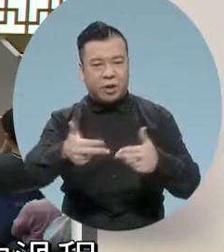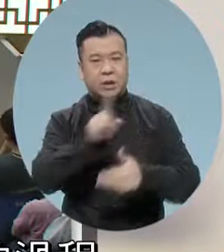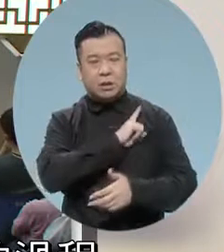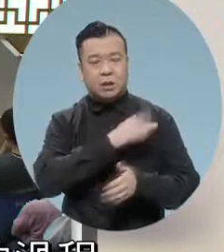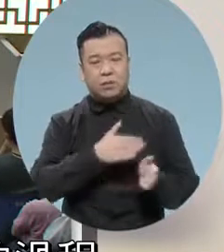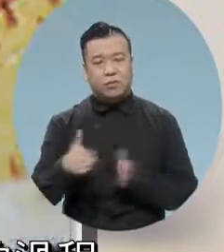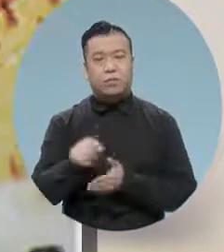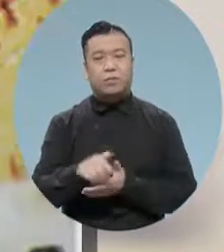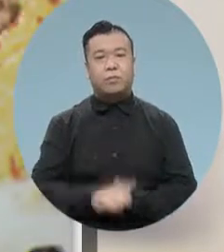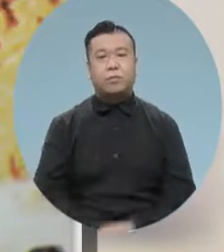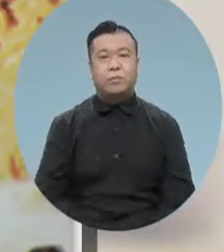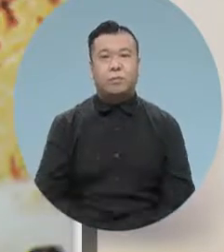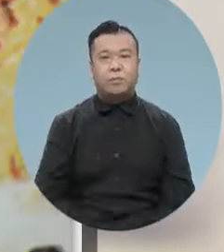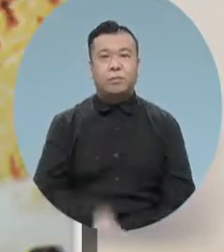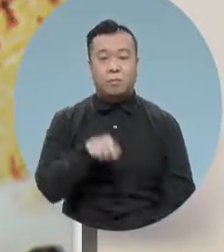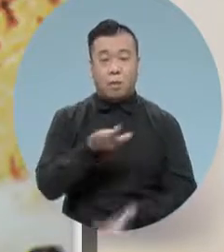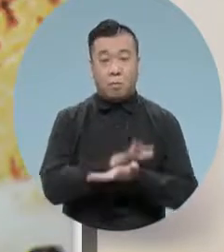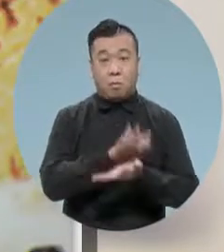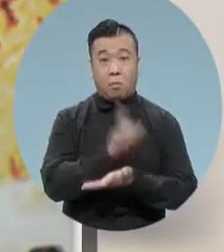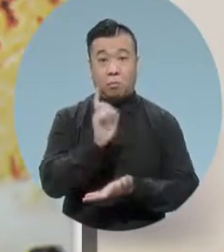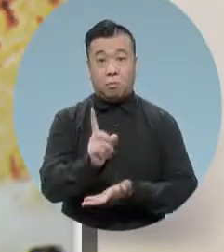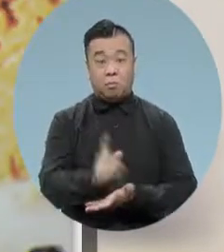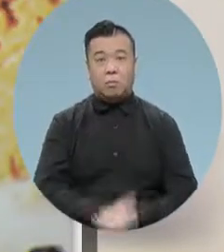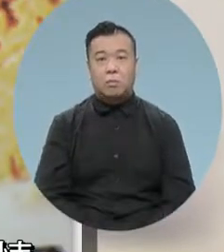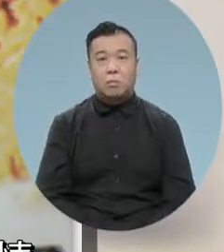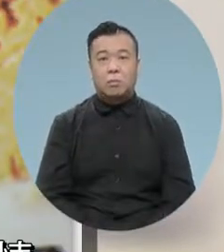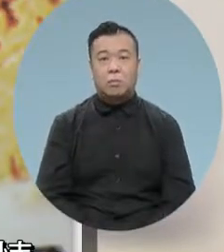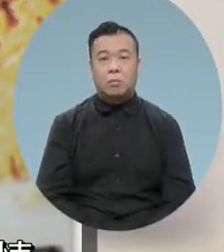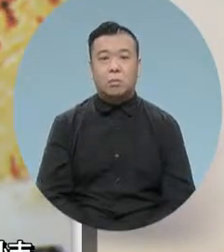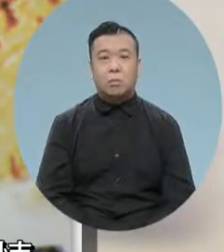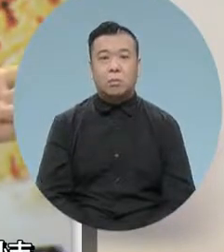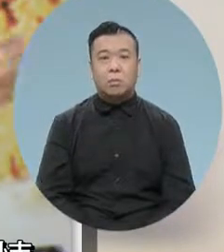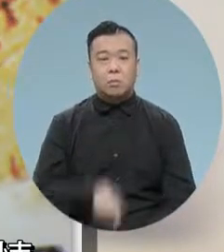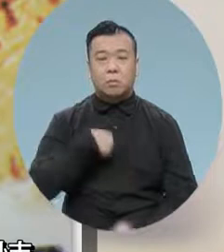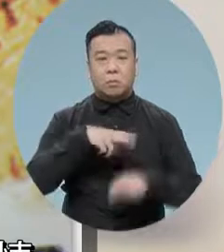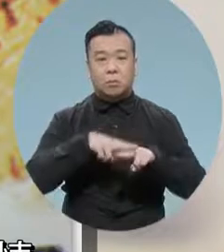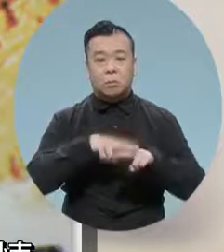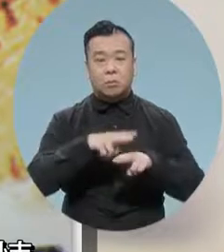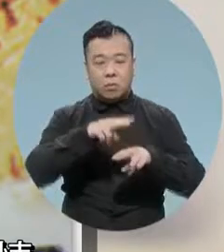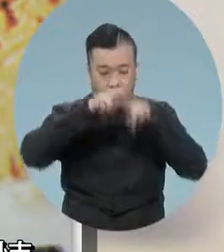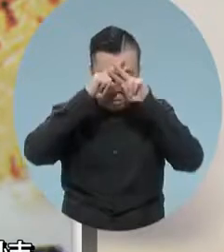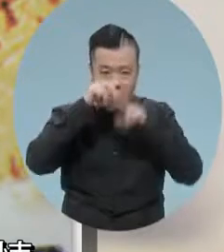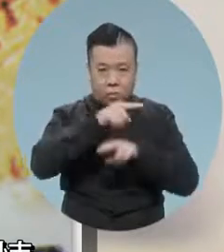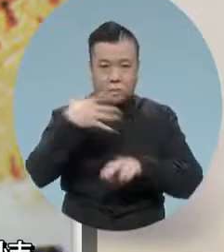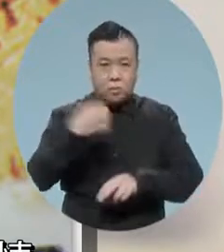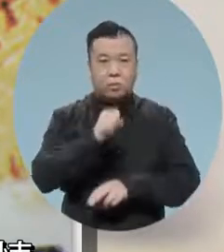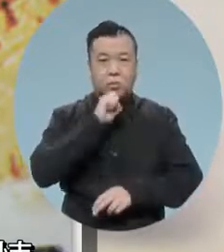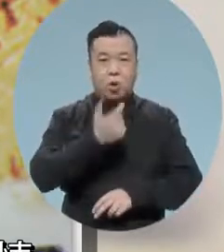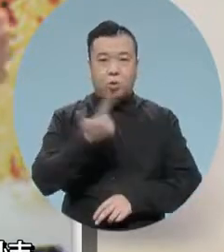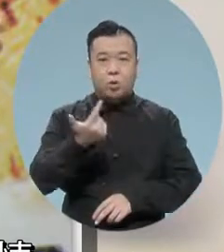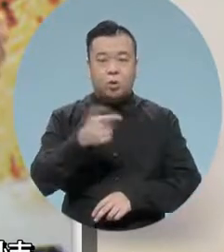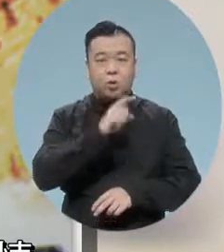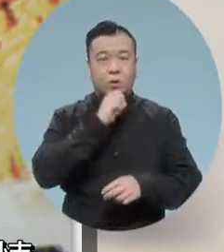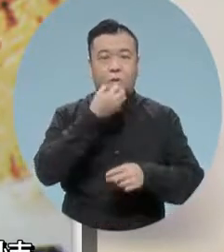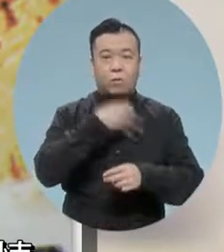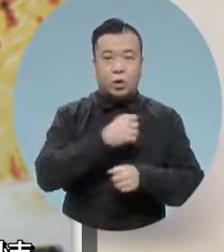過程。在這100年的時間裏面，我們中共的很多領導人，他做